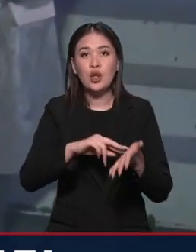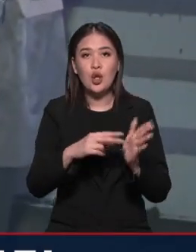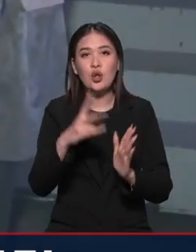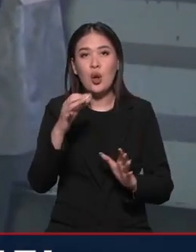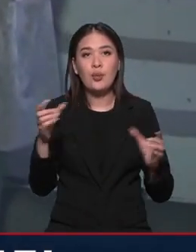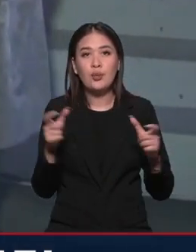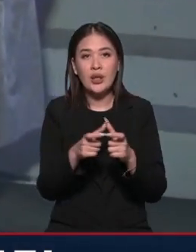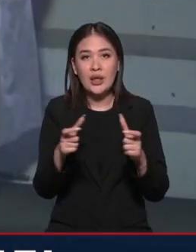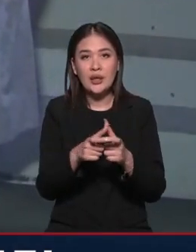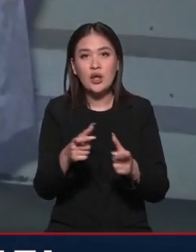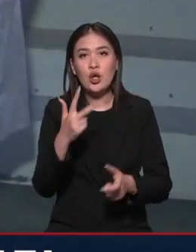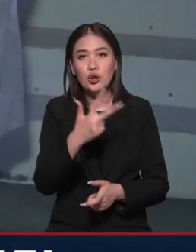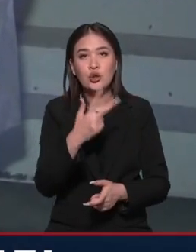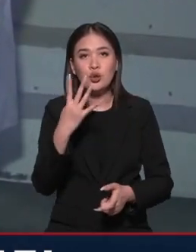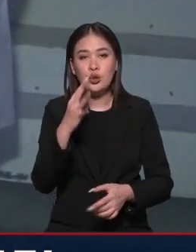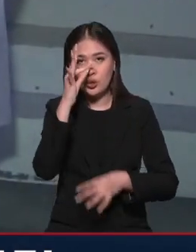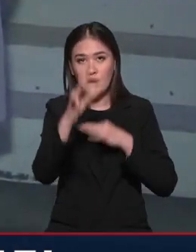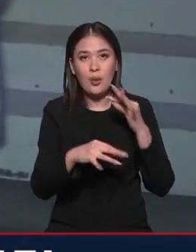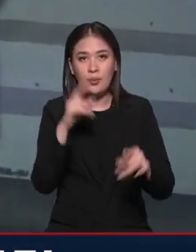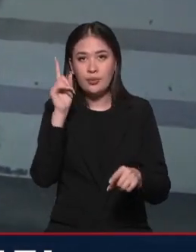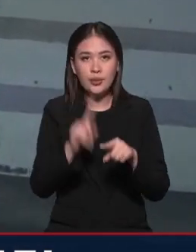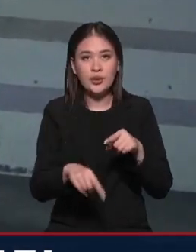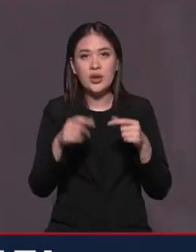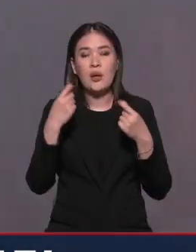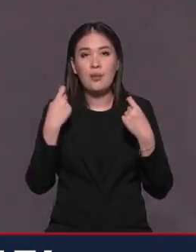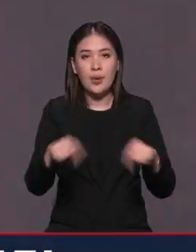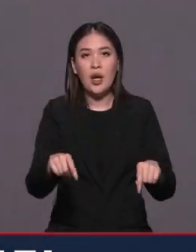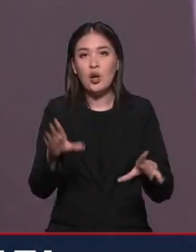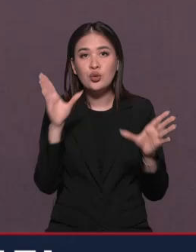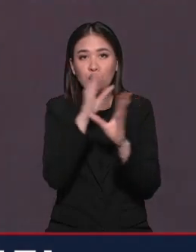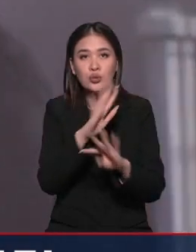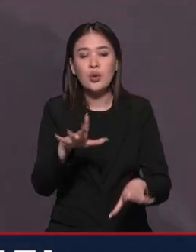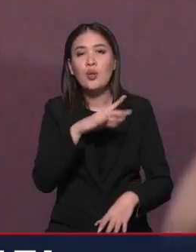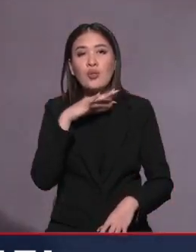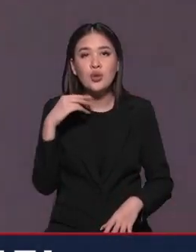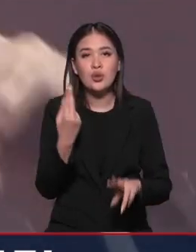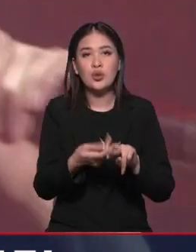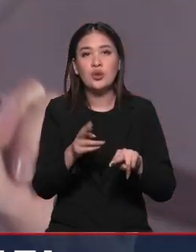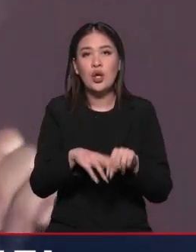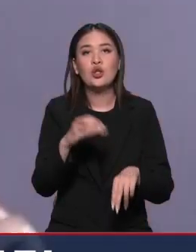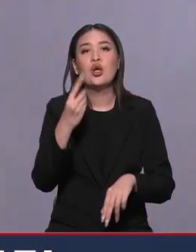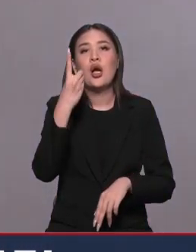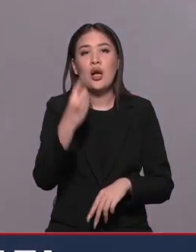бірақ билеттер небәрі 3-4 тәулікте сатылып кетті. Орын алып үлгермегендер көп. Сондықтан